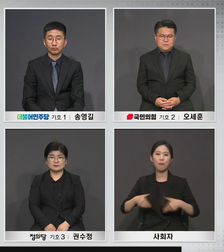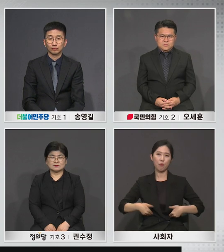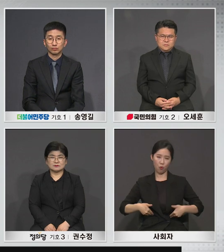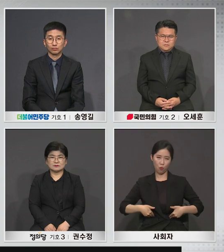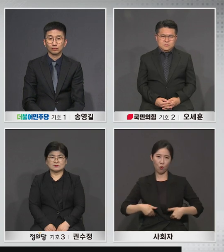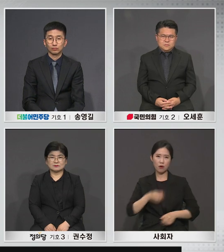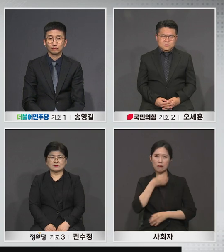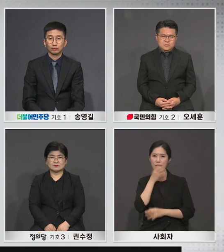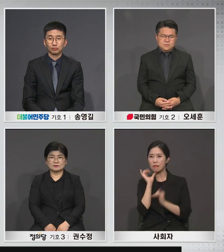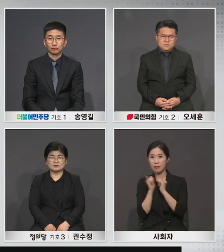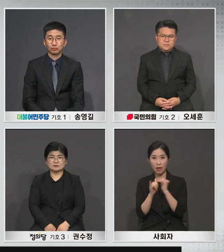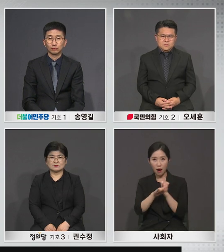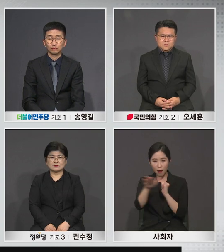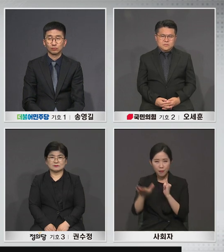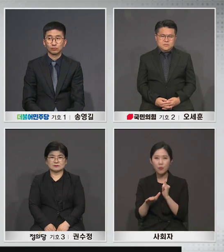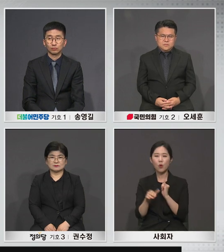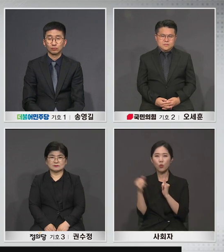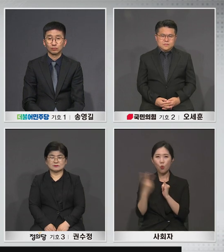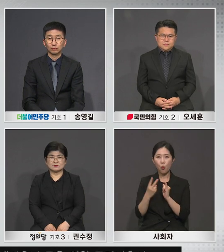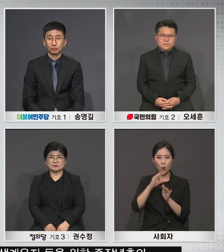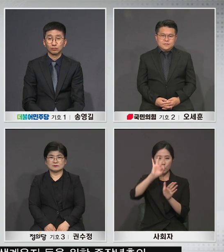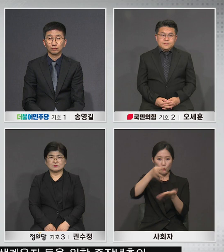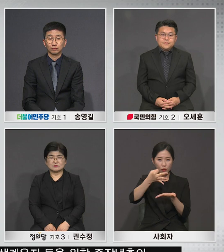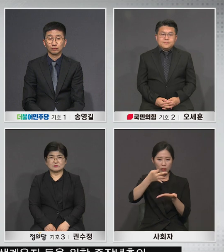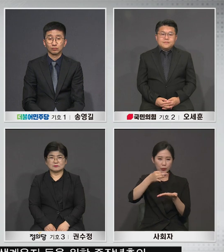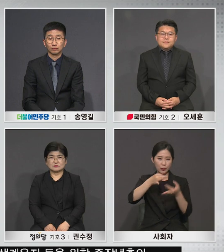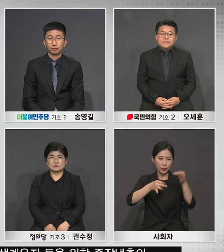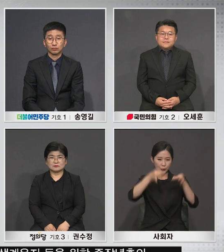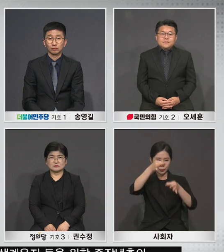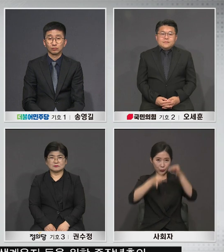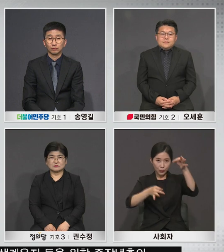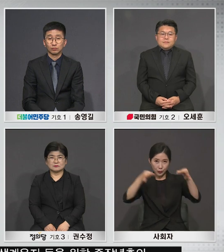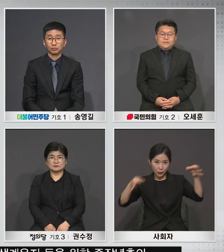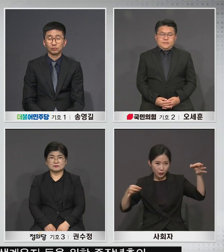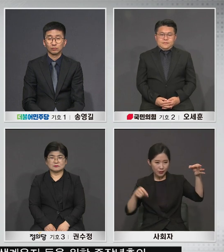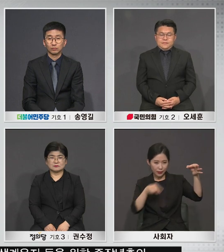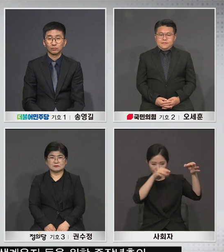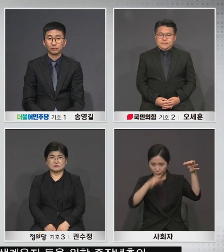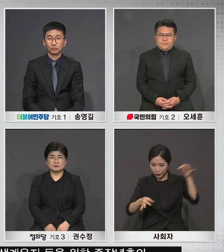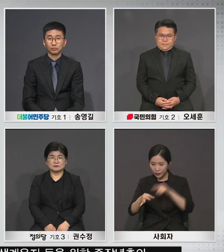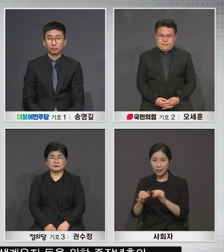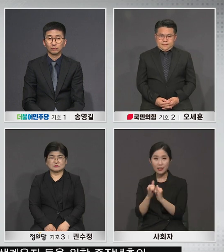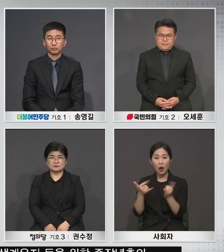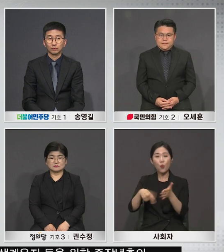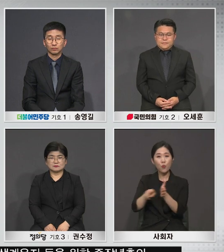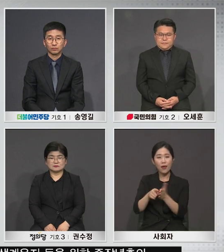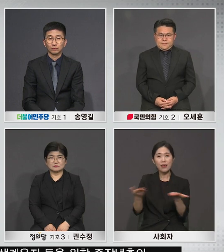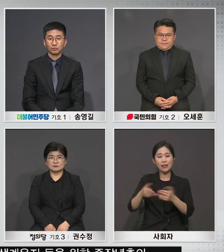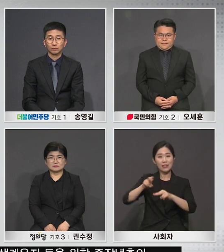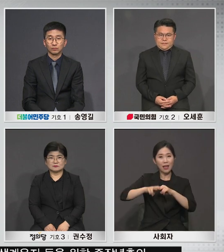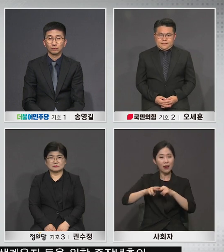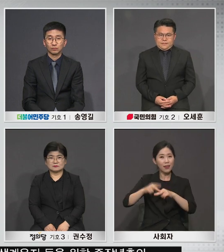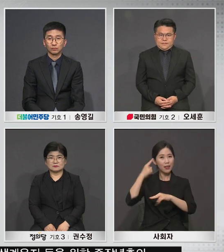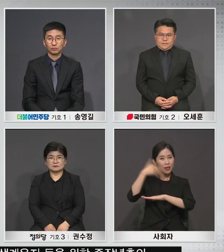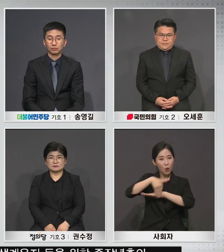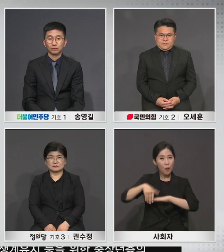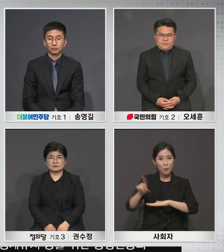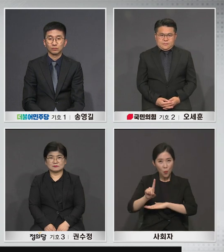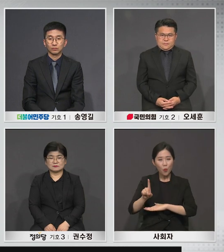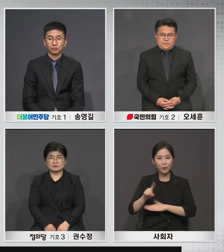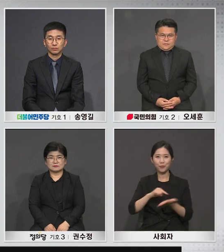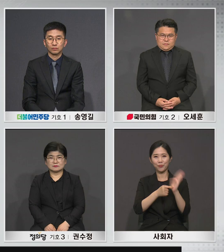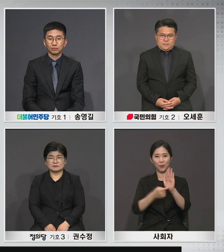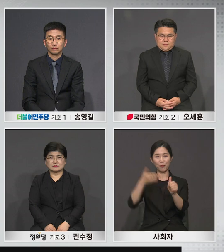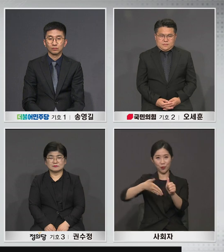중장년층 및 다양한 소득계층을 위한 일자리 창출 방안이 있다면 구체적으로 말씀해 주시기 바랍니다. 이번에도 역시